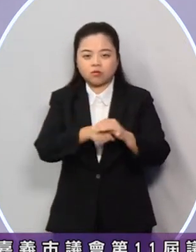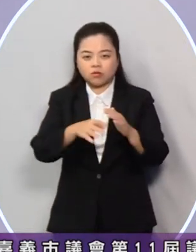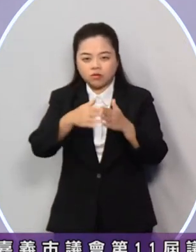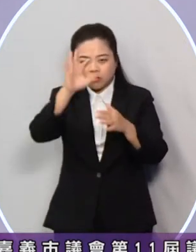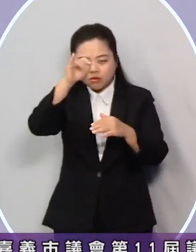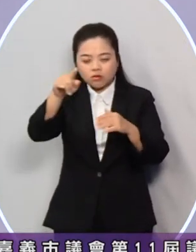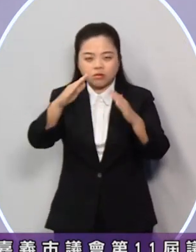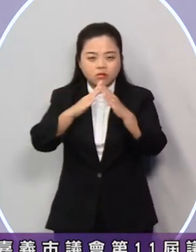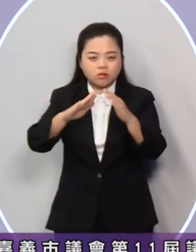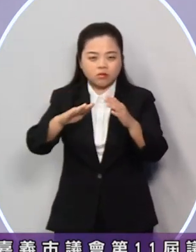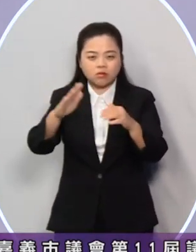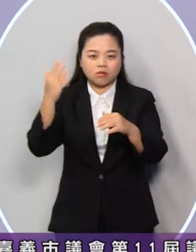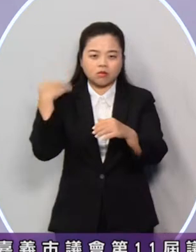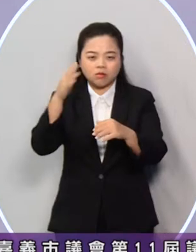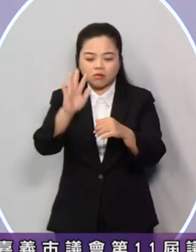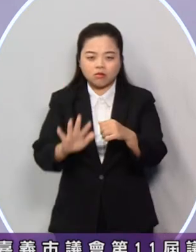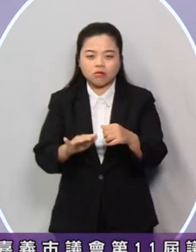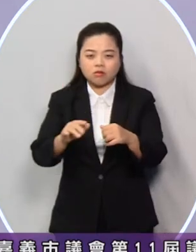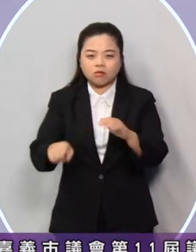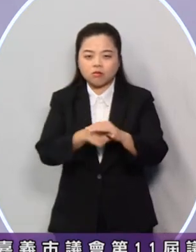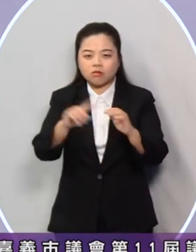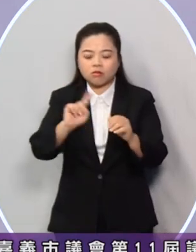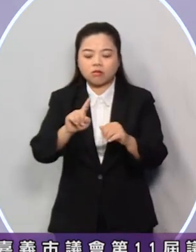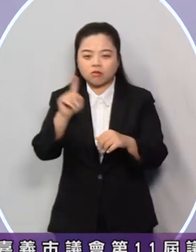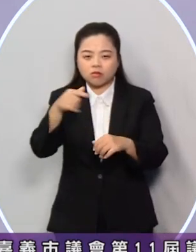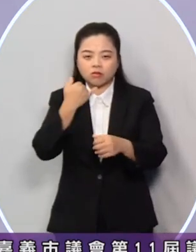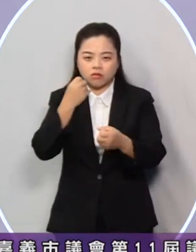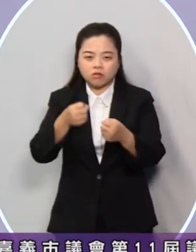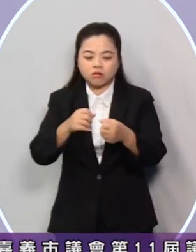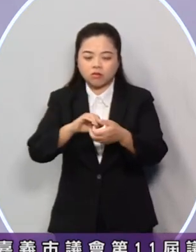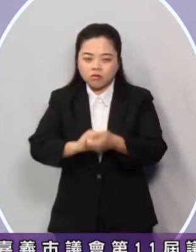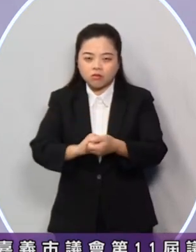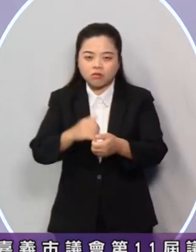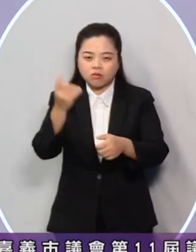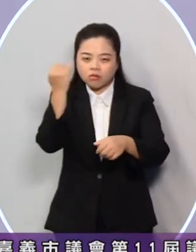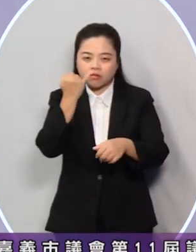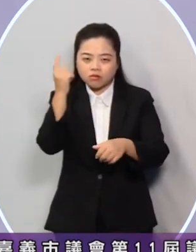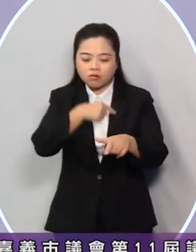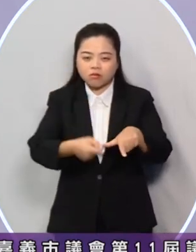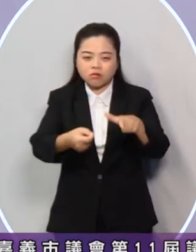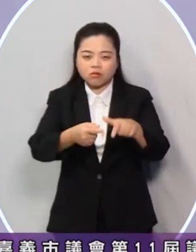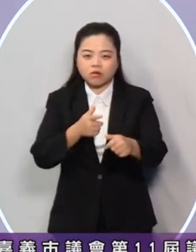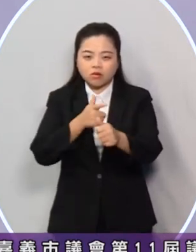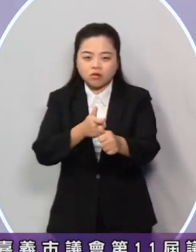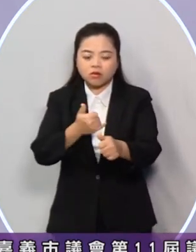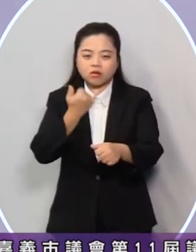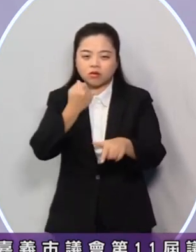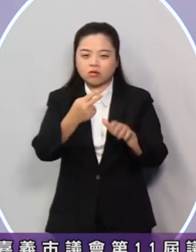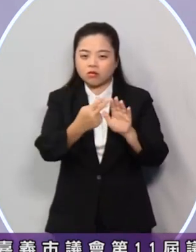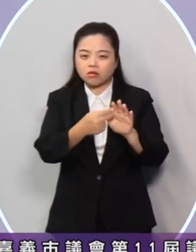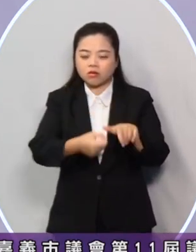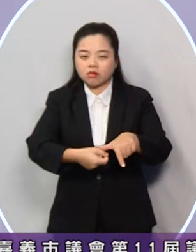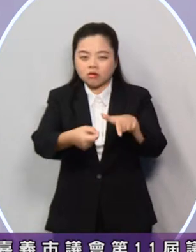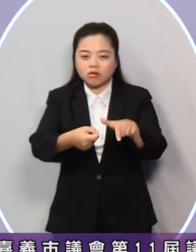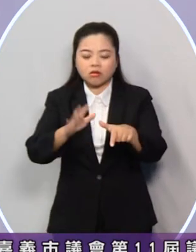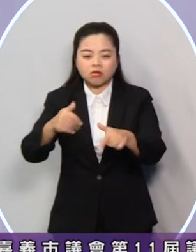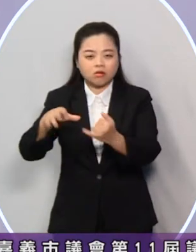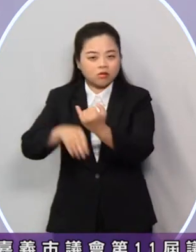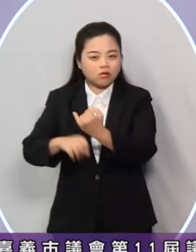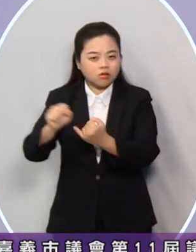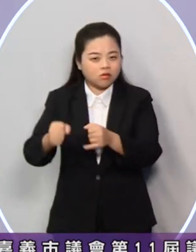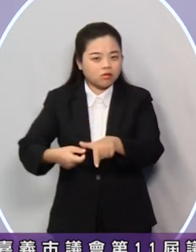景，犯什么罪才能决定能不能讲吗？难道？开枪杀人可以讲，性侵不能讲吗？